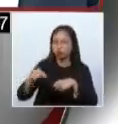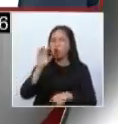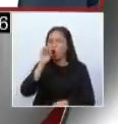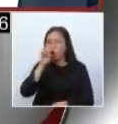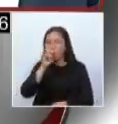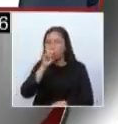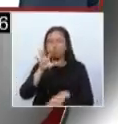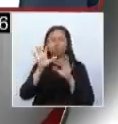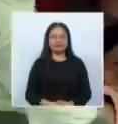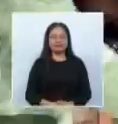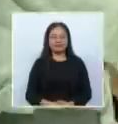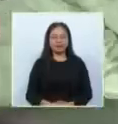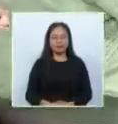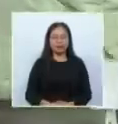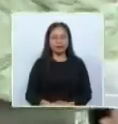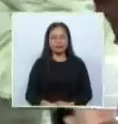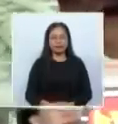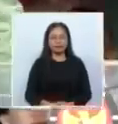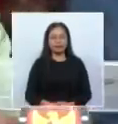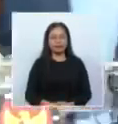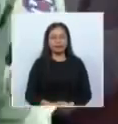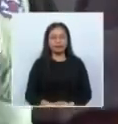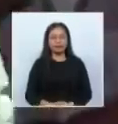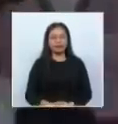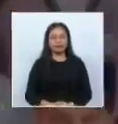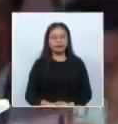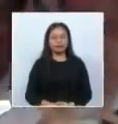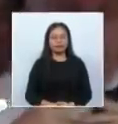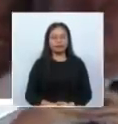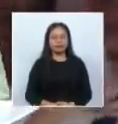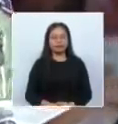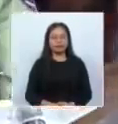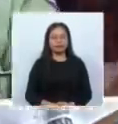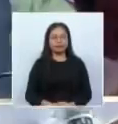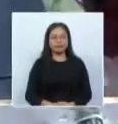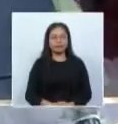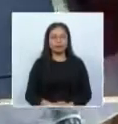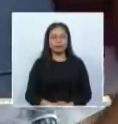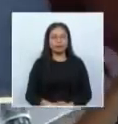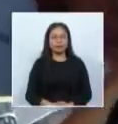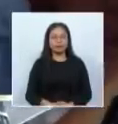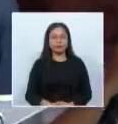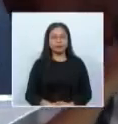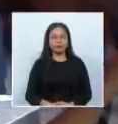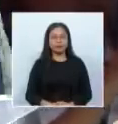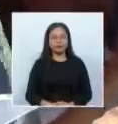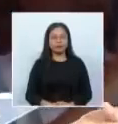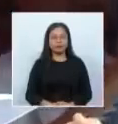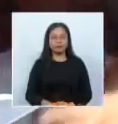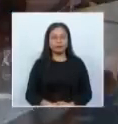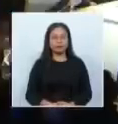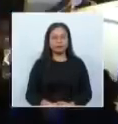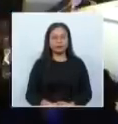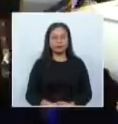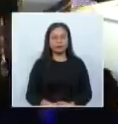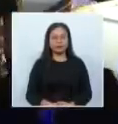bareng, membuka data. Nah, itu dianggap loh kok arena debatnya sekarang, kalau besok ya beda